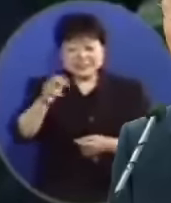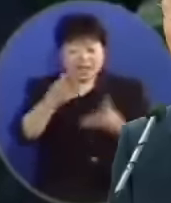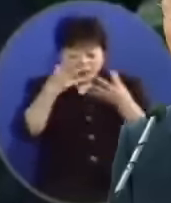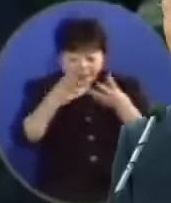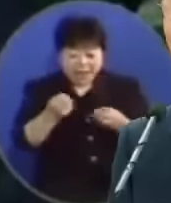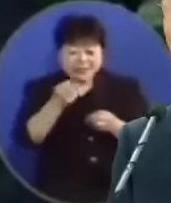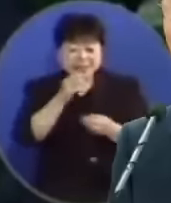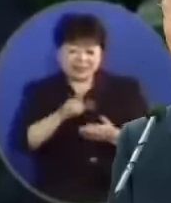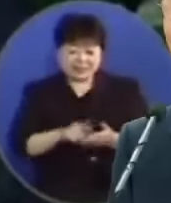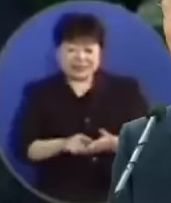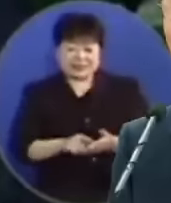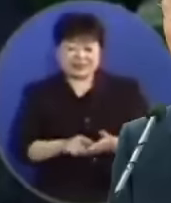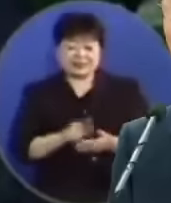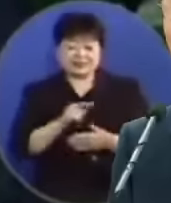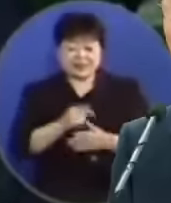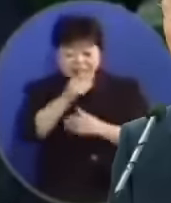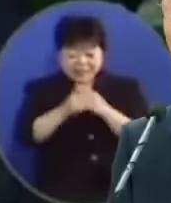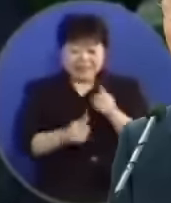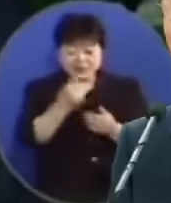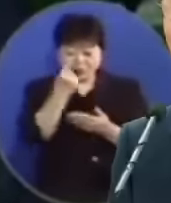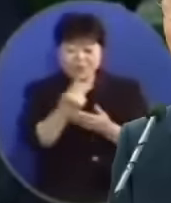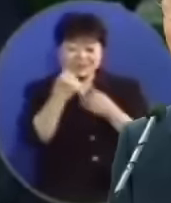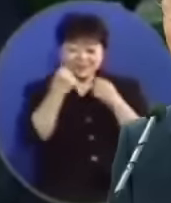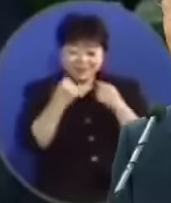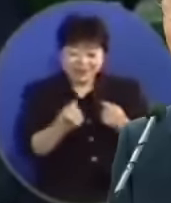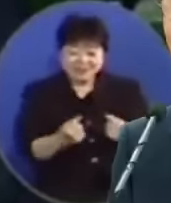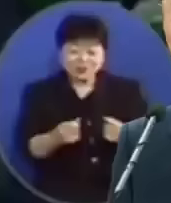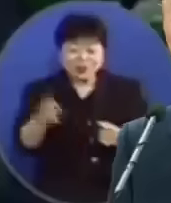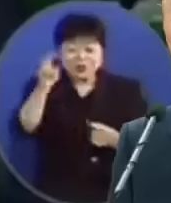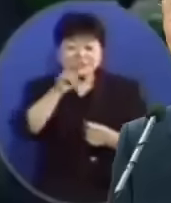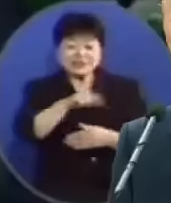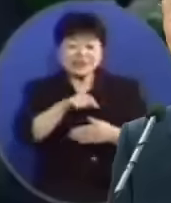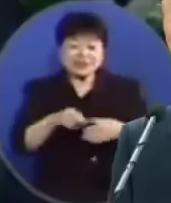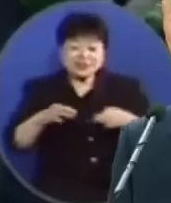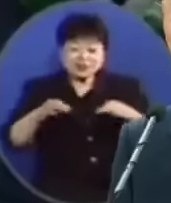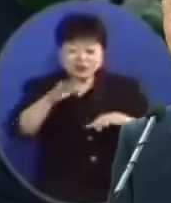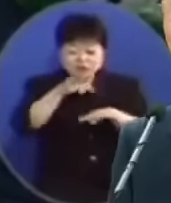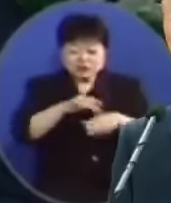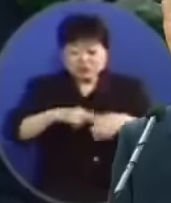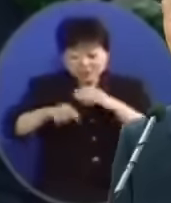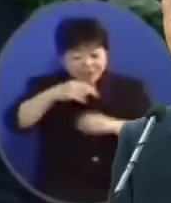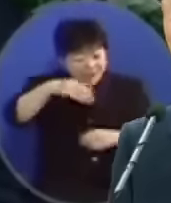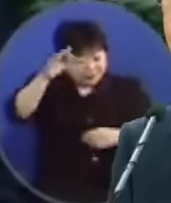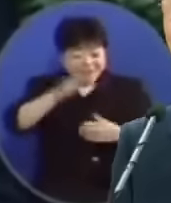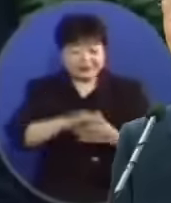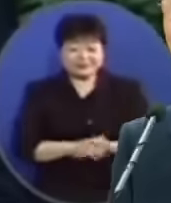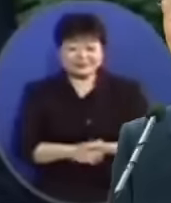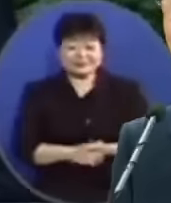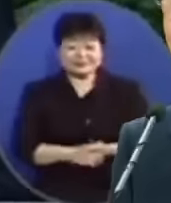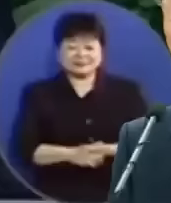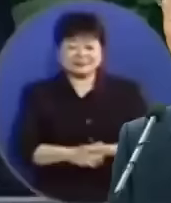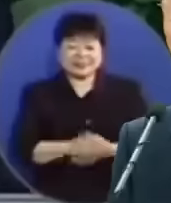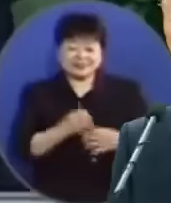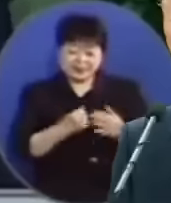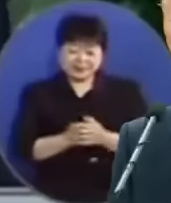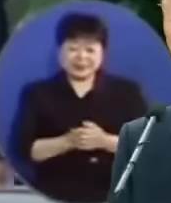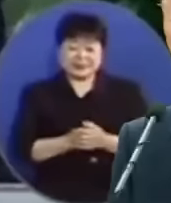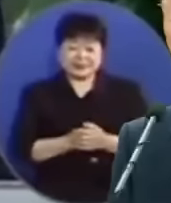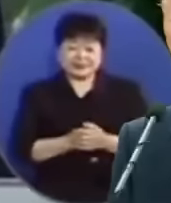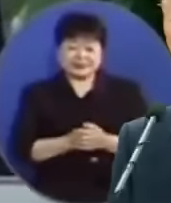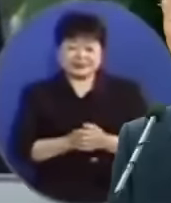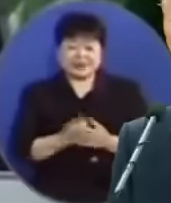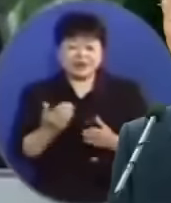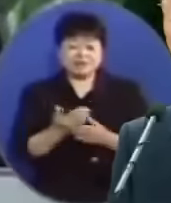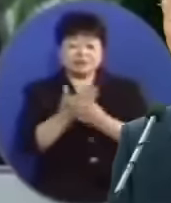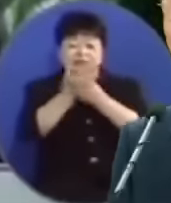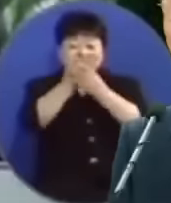하면 찬양 가운데 하나님이 와 거하시고 찬양 소리에 귀신이 쫓겨나가는 것입니다. 그러므로 큰 부흥이